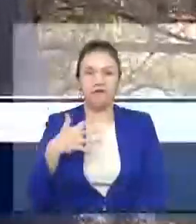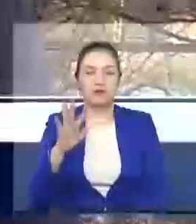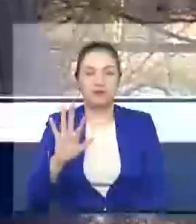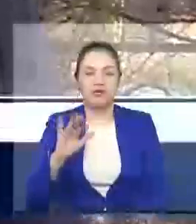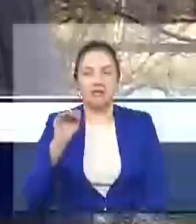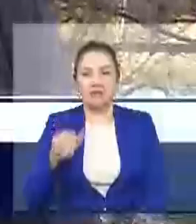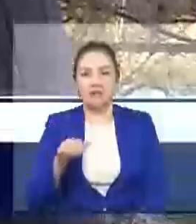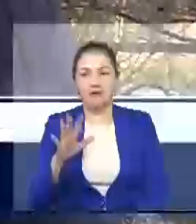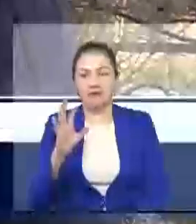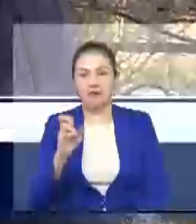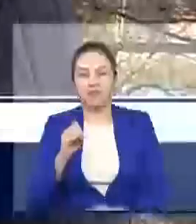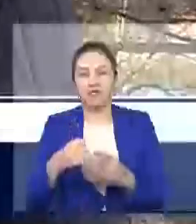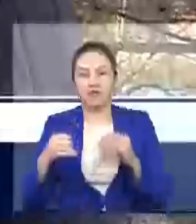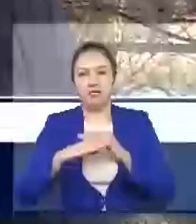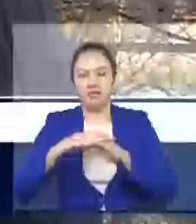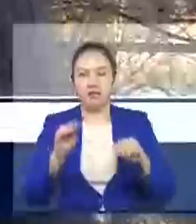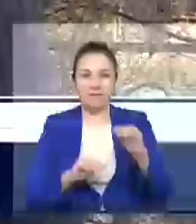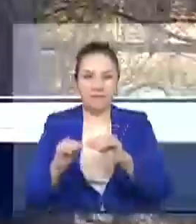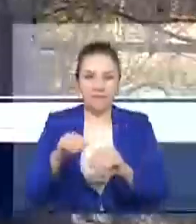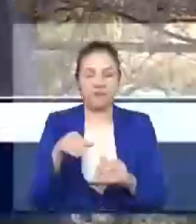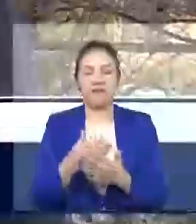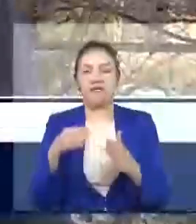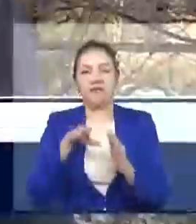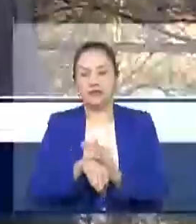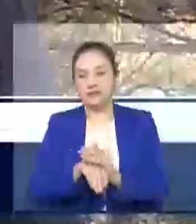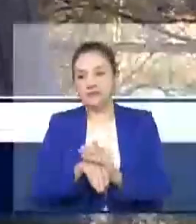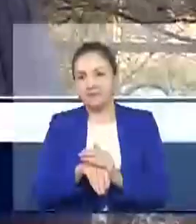55500 гектар егістік егілді. Оның ішінде